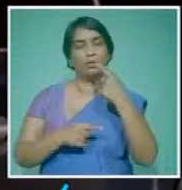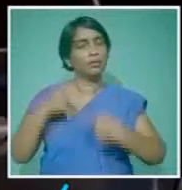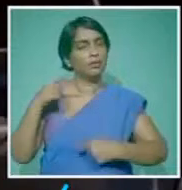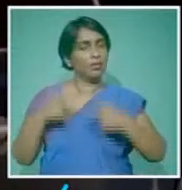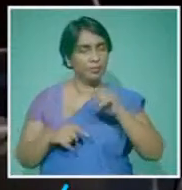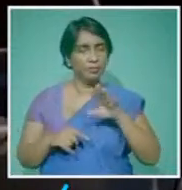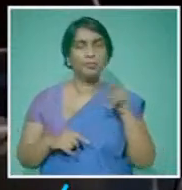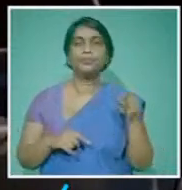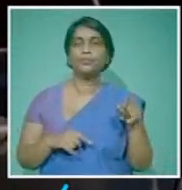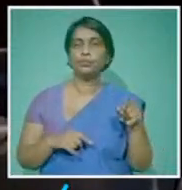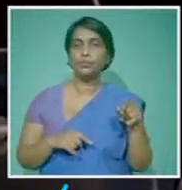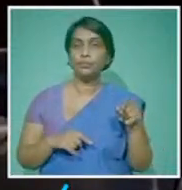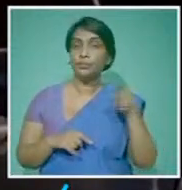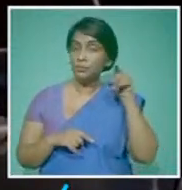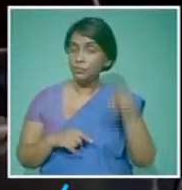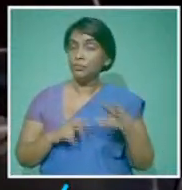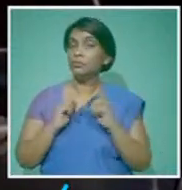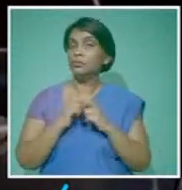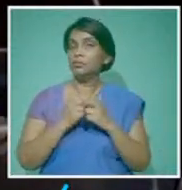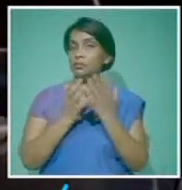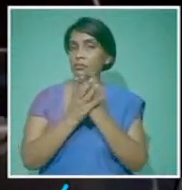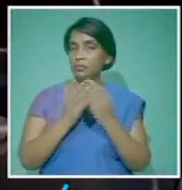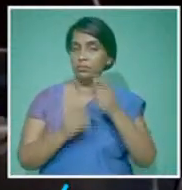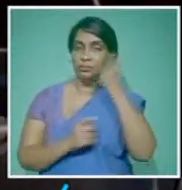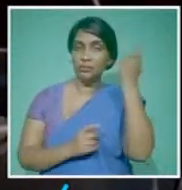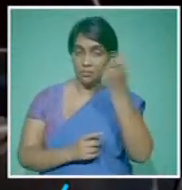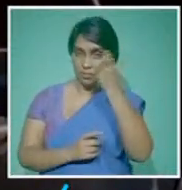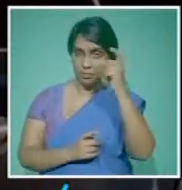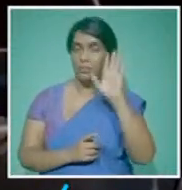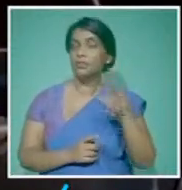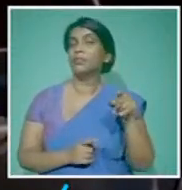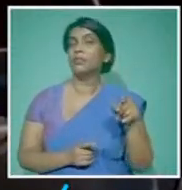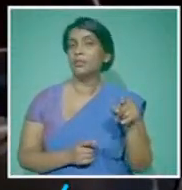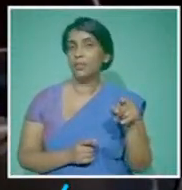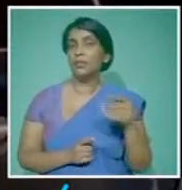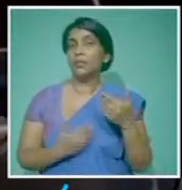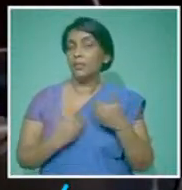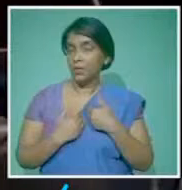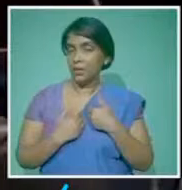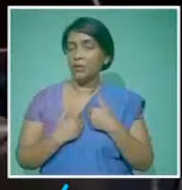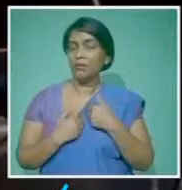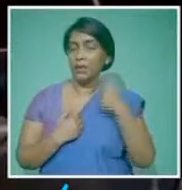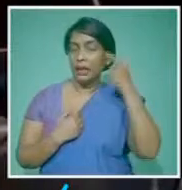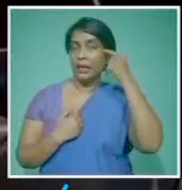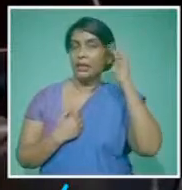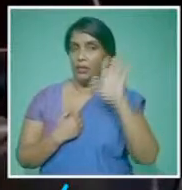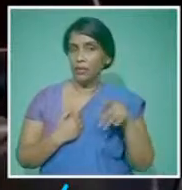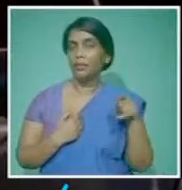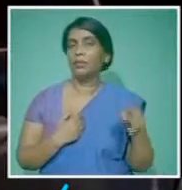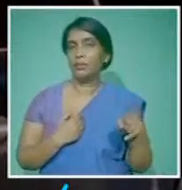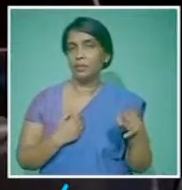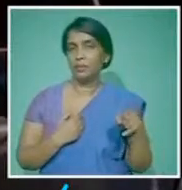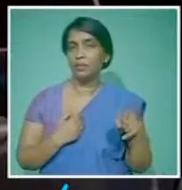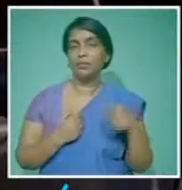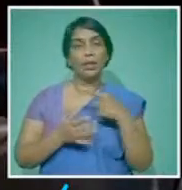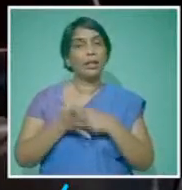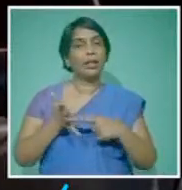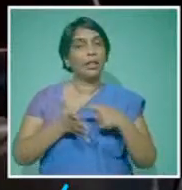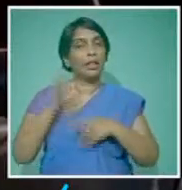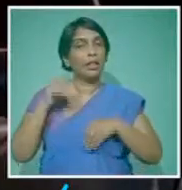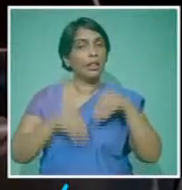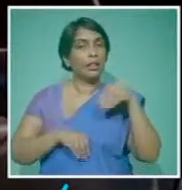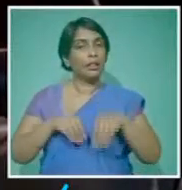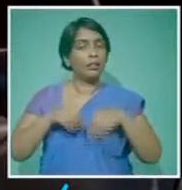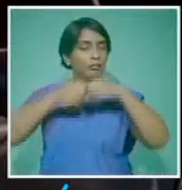කරත් ඒකට විසඳුම් හොයන එක තුල අපිට හිතන්න වෙන්නේ මේ දේශපාලන